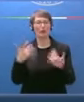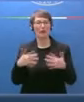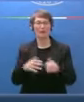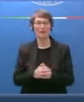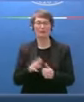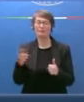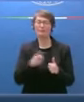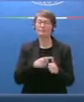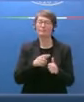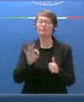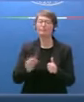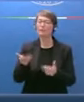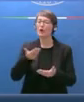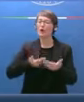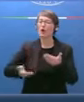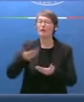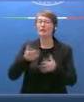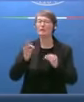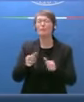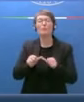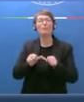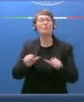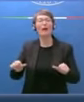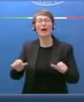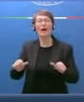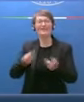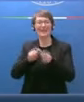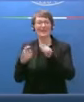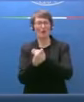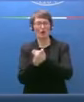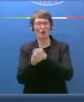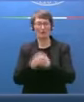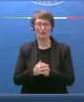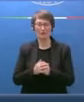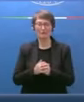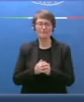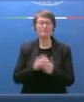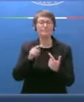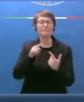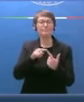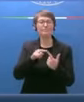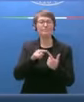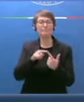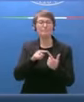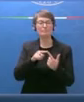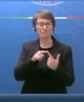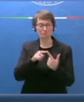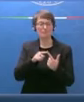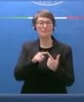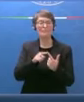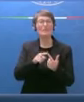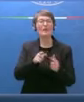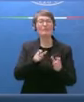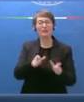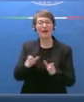condivisione dell'impianto fondamentale della riforma la delimitazione delle aree dove ci sono delle